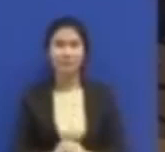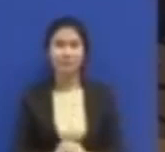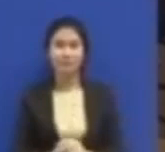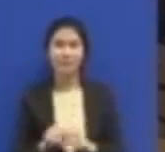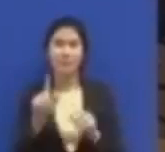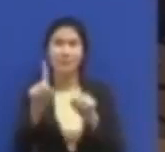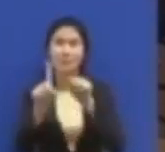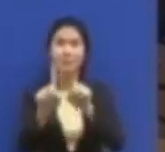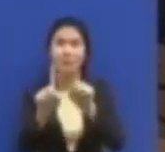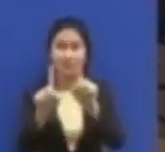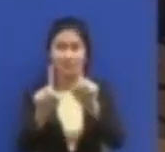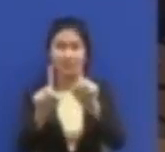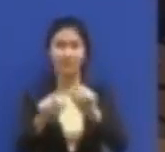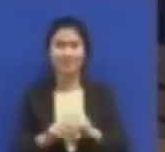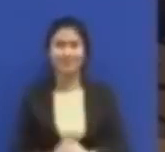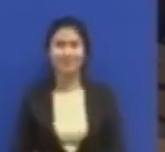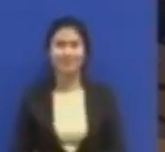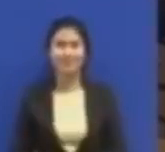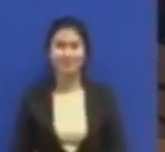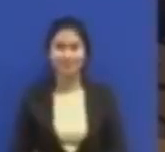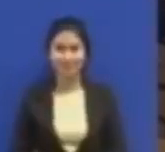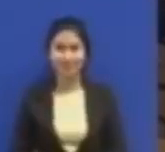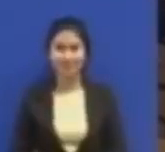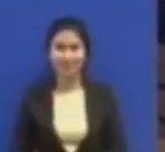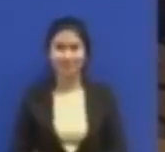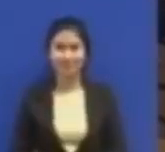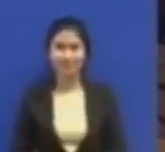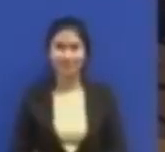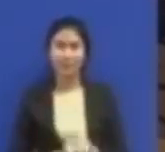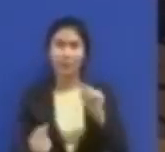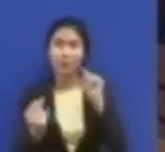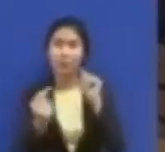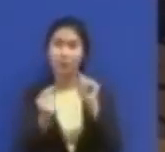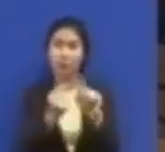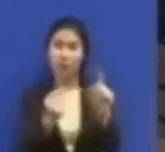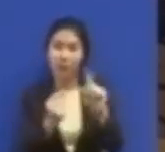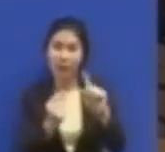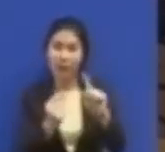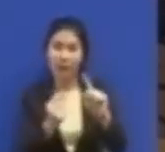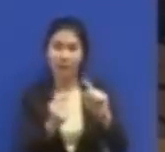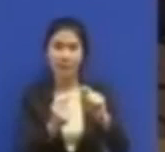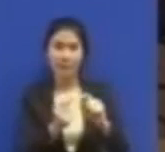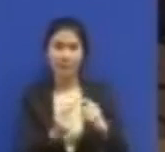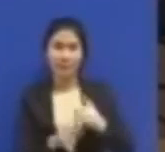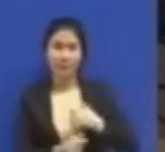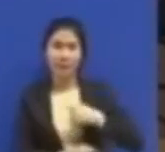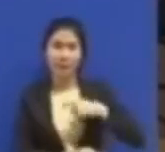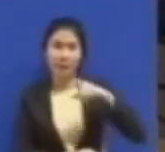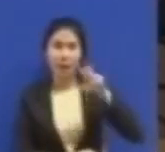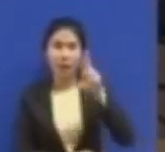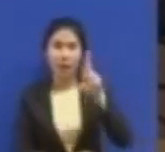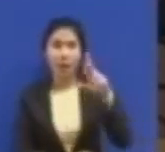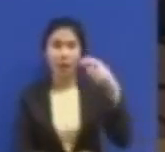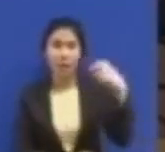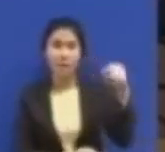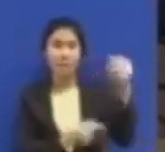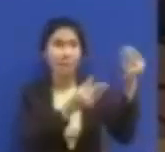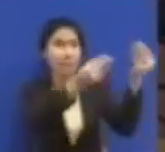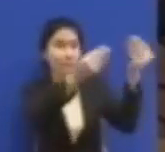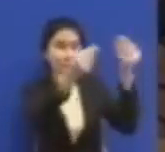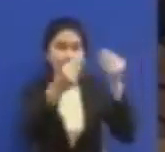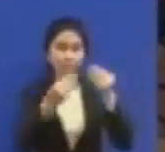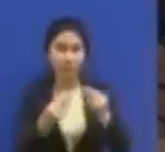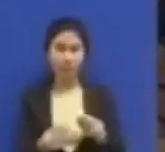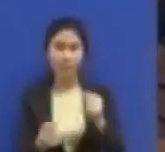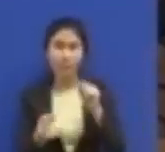1.1 นะครับรับทราบพระบรมราชโองการโปรดเกล้าโปรดกระหม่อมประกาศแต่ง